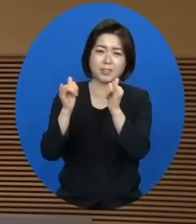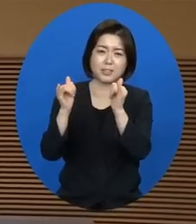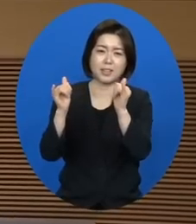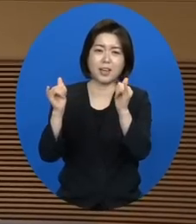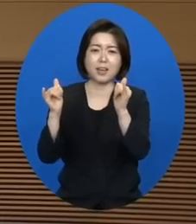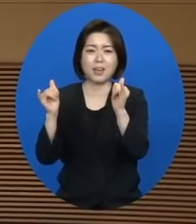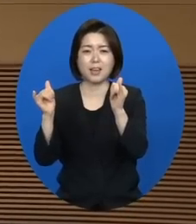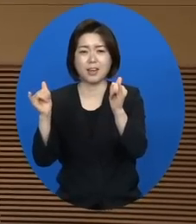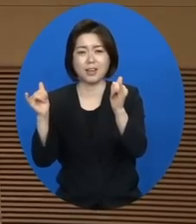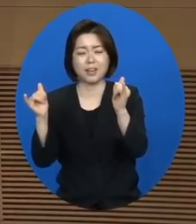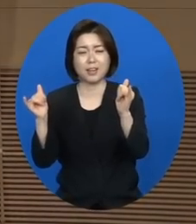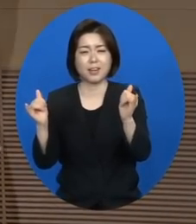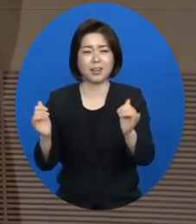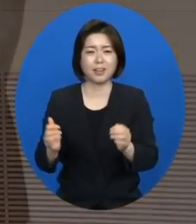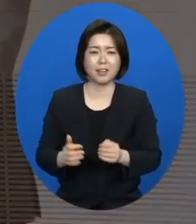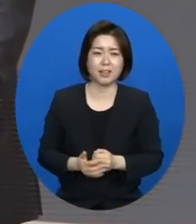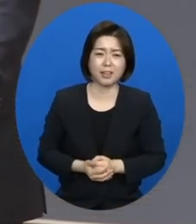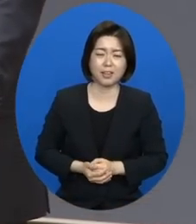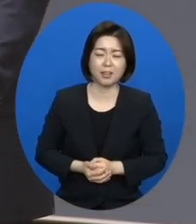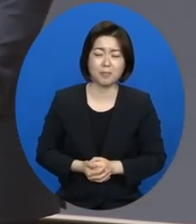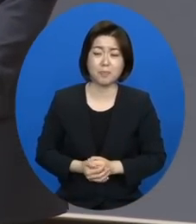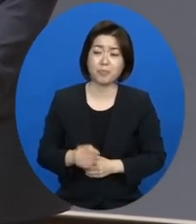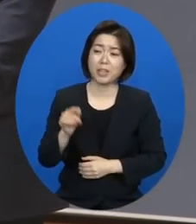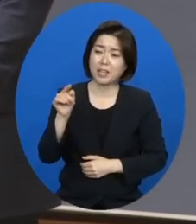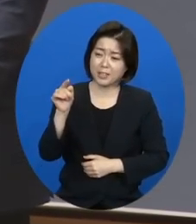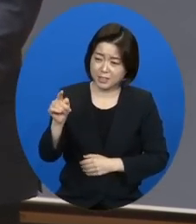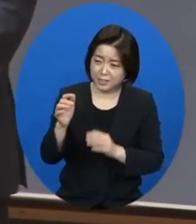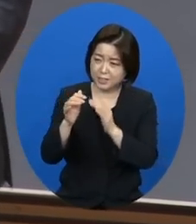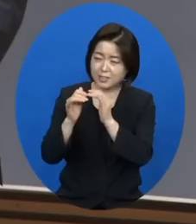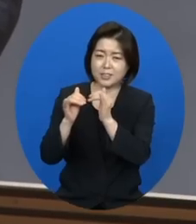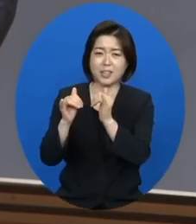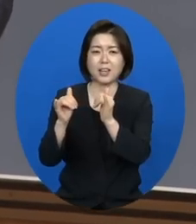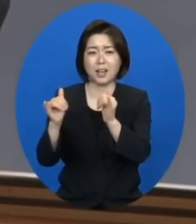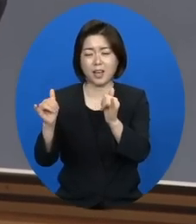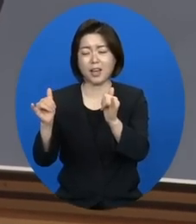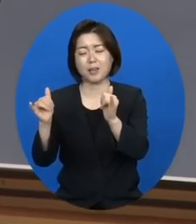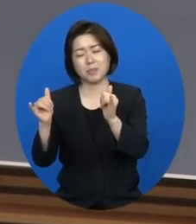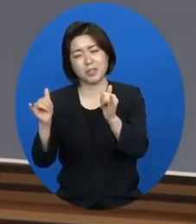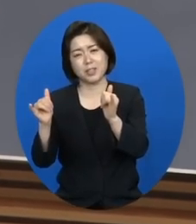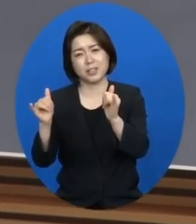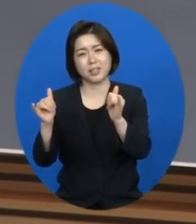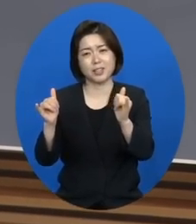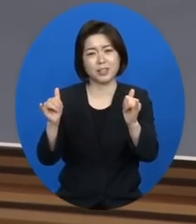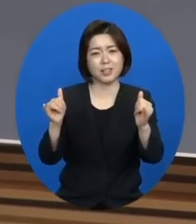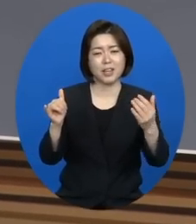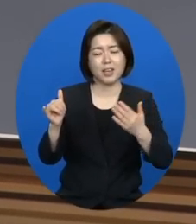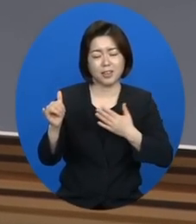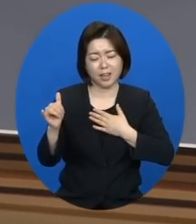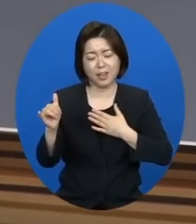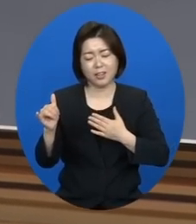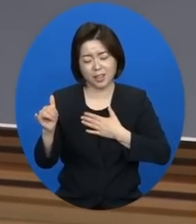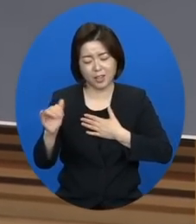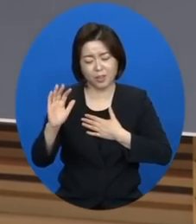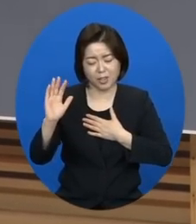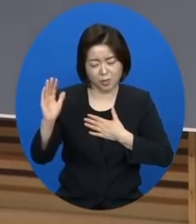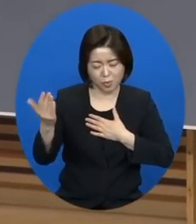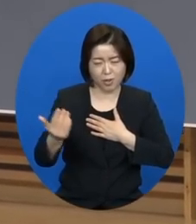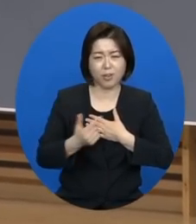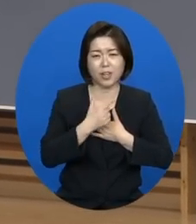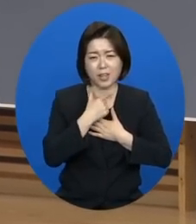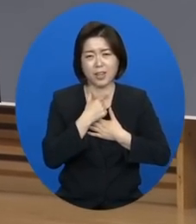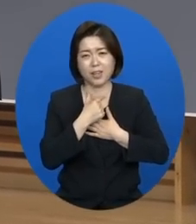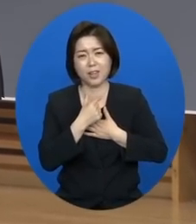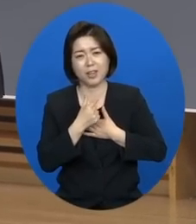동참하는 자 그 사람이 내가 되길 그 사람이 내가 되길